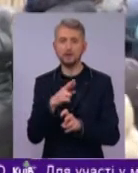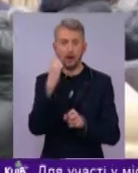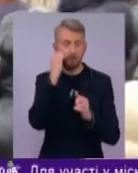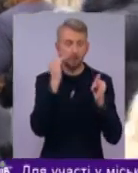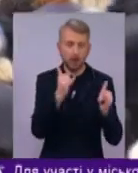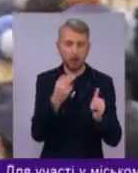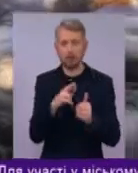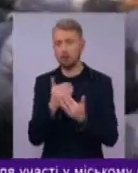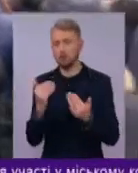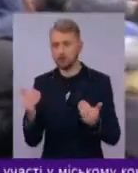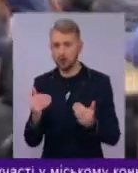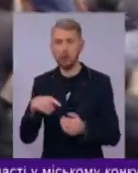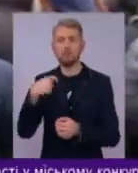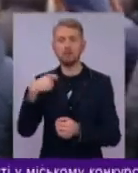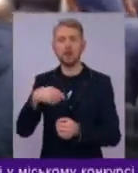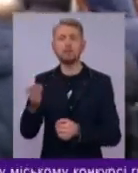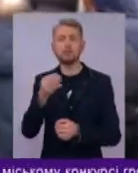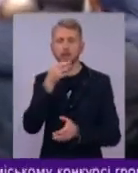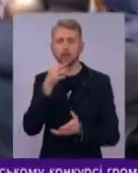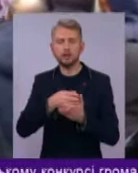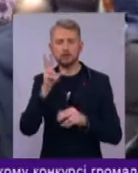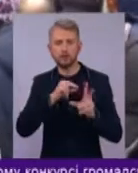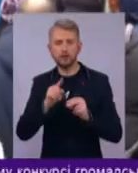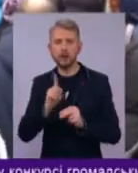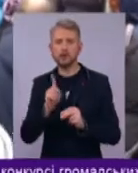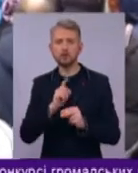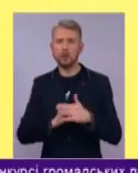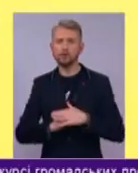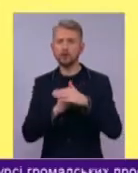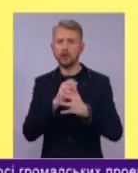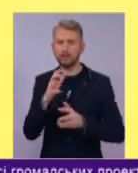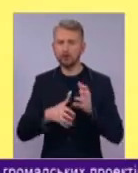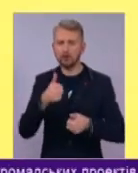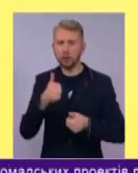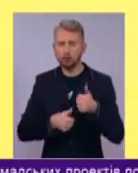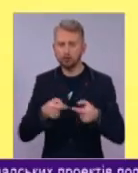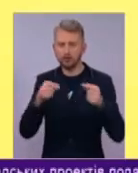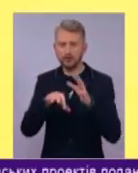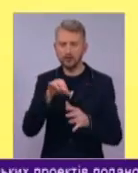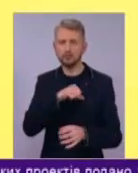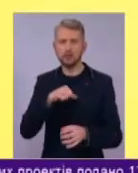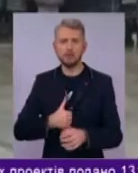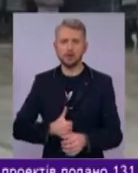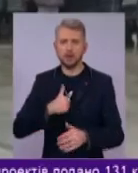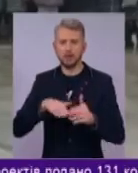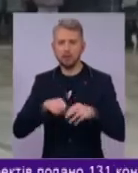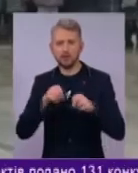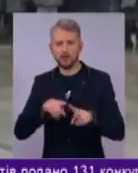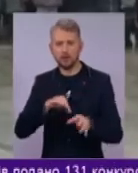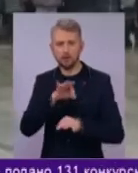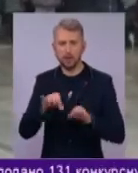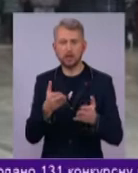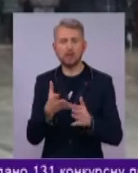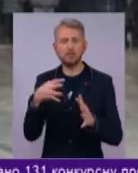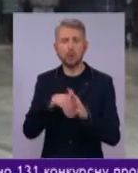музею. Президент Петро Порошенко висловив сподівання, що авторитетний міжнародний конкурс визначить найбільш гідний і професійний проєкт,